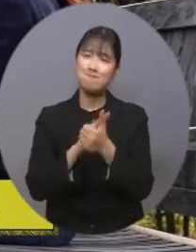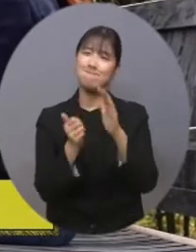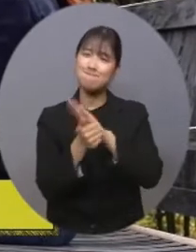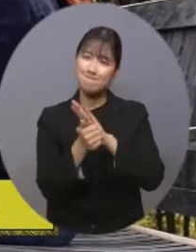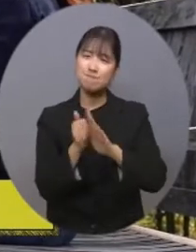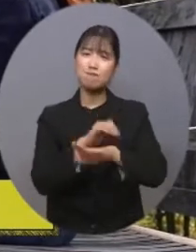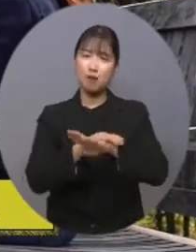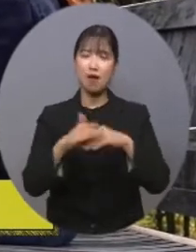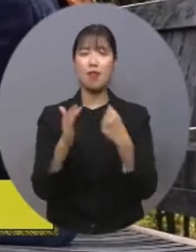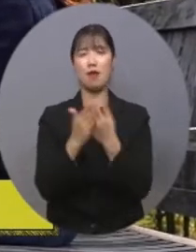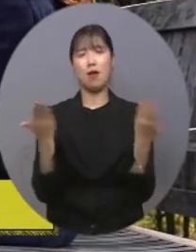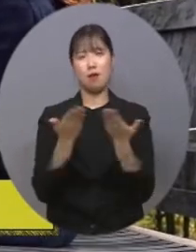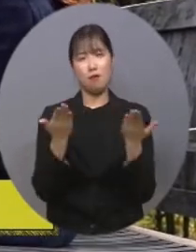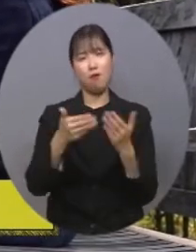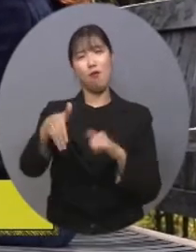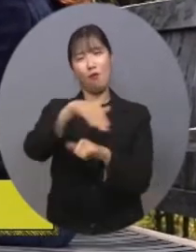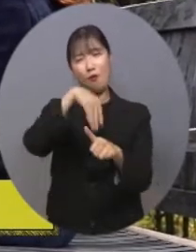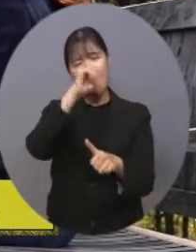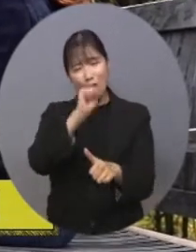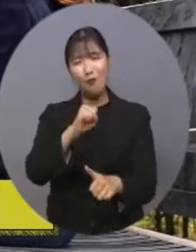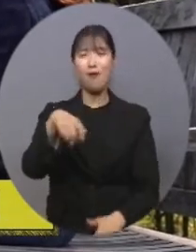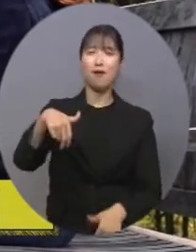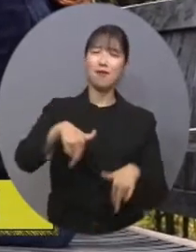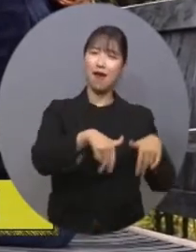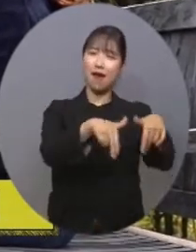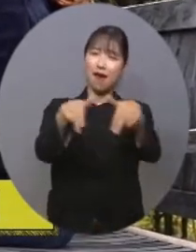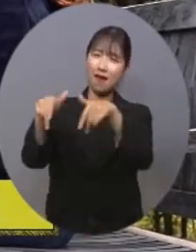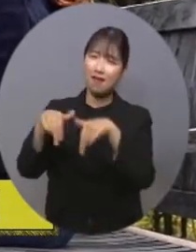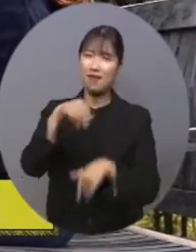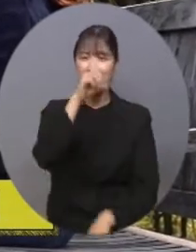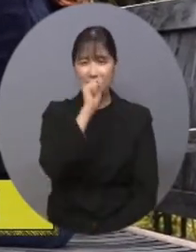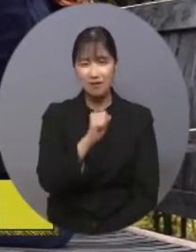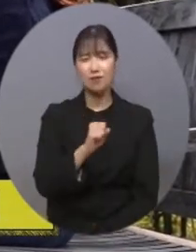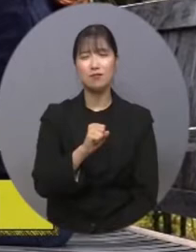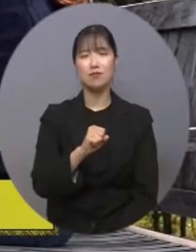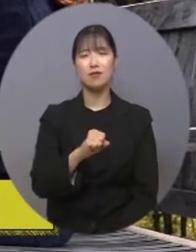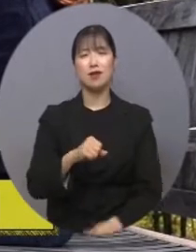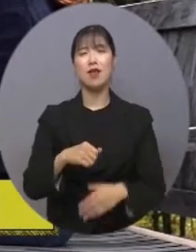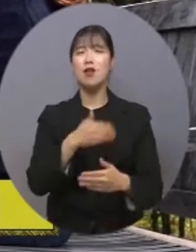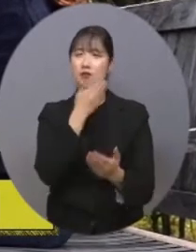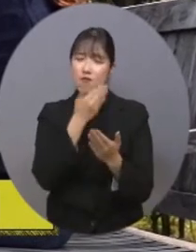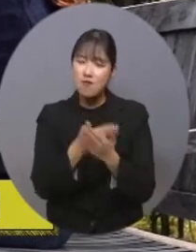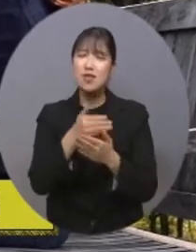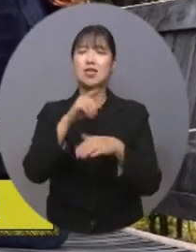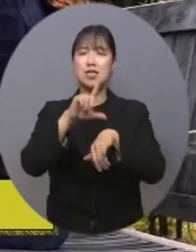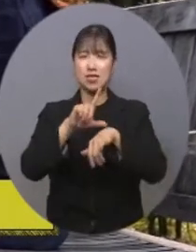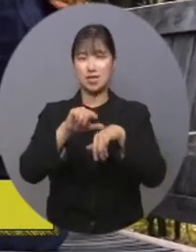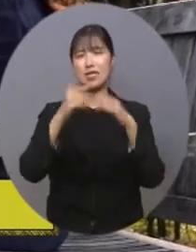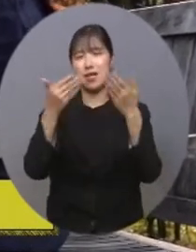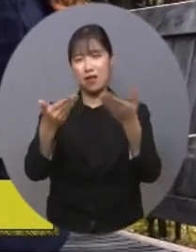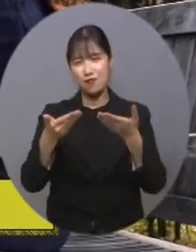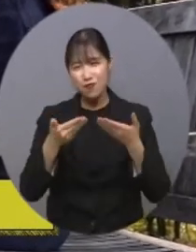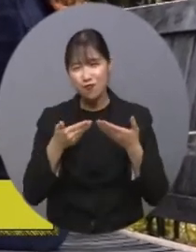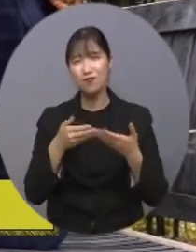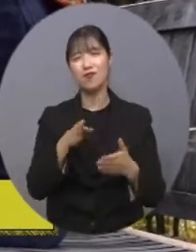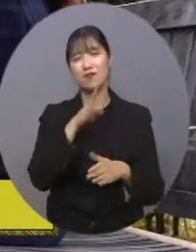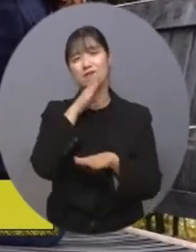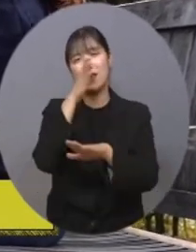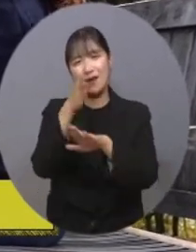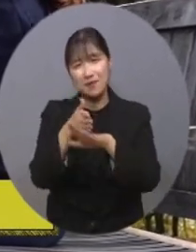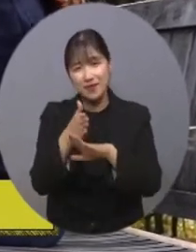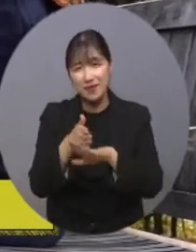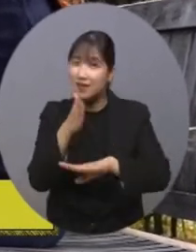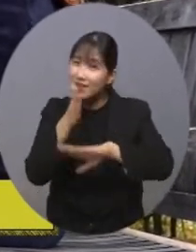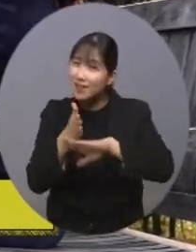근무 환경도 너무 좋고 산책 환경도 너무 좋고 지금 귀한 쉬는 시간에 이렇게 인터뷰에 응해주셔서 너무